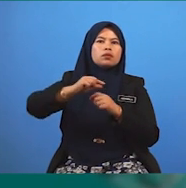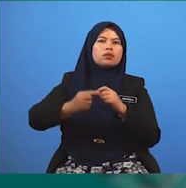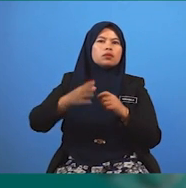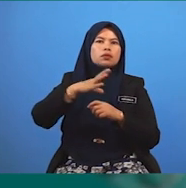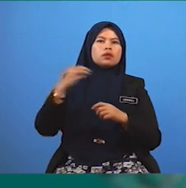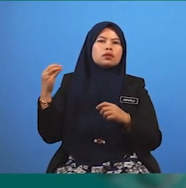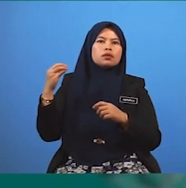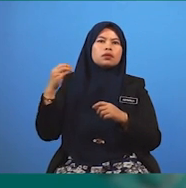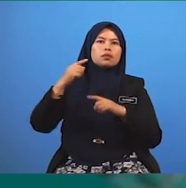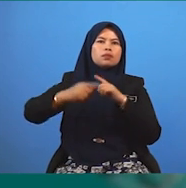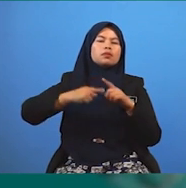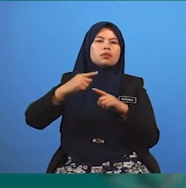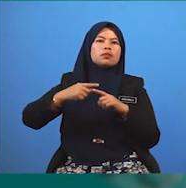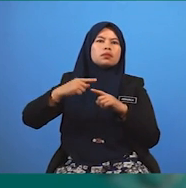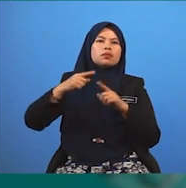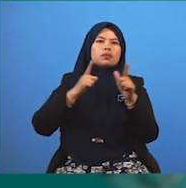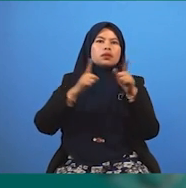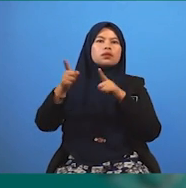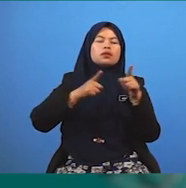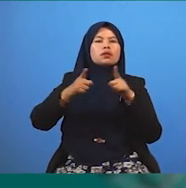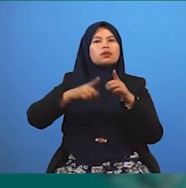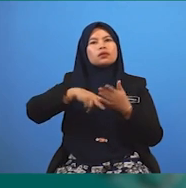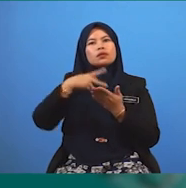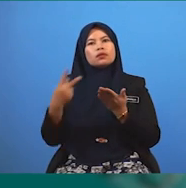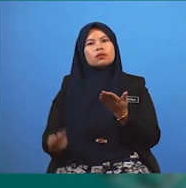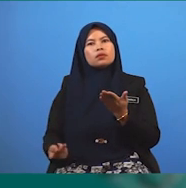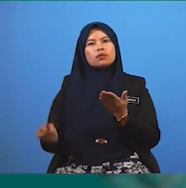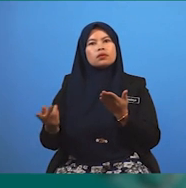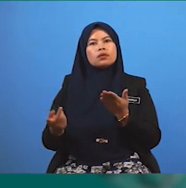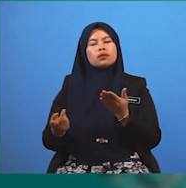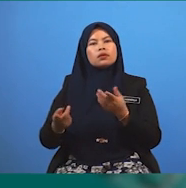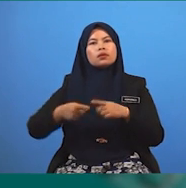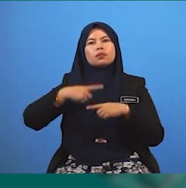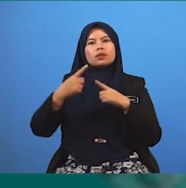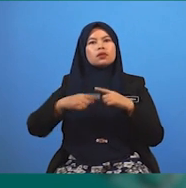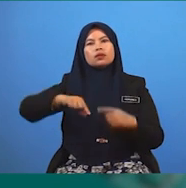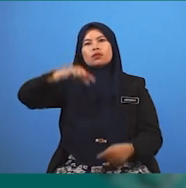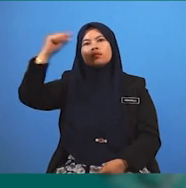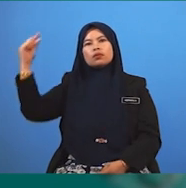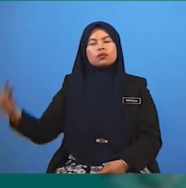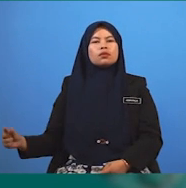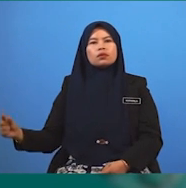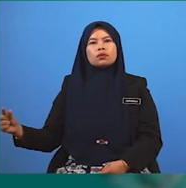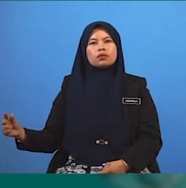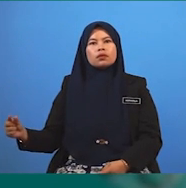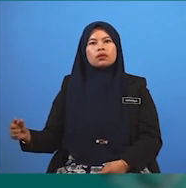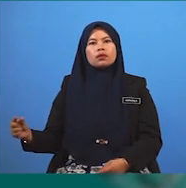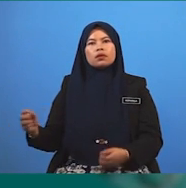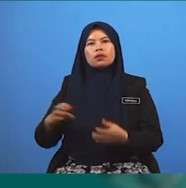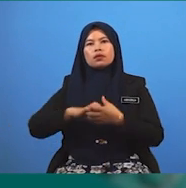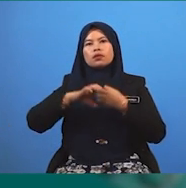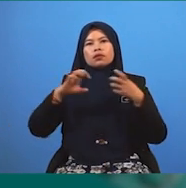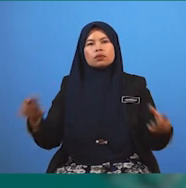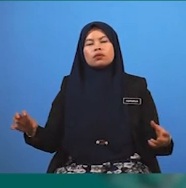apabila bintang-bintang berjatuhan dan apabila gunung-gunung dihancurkan